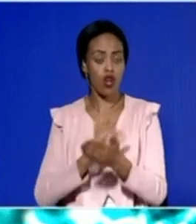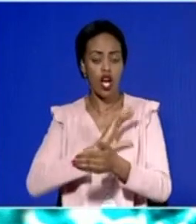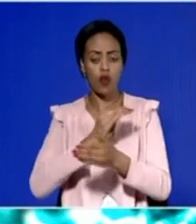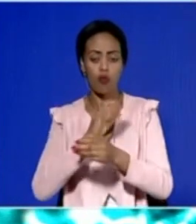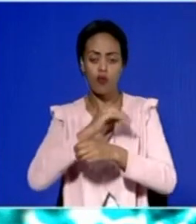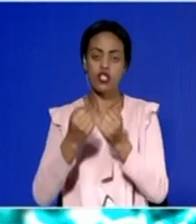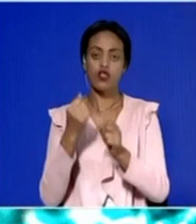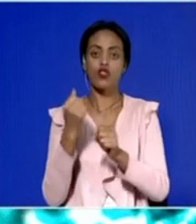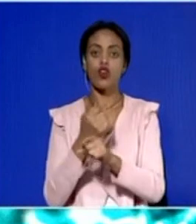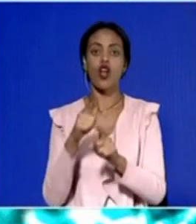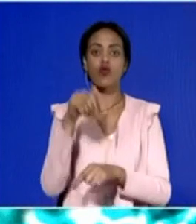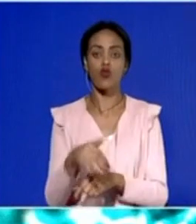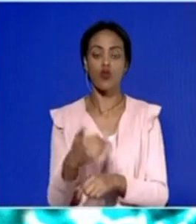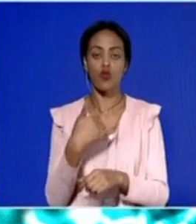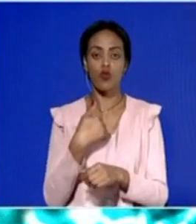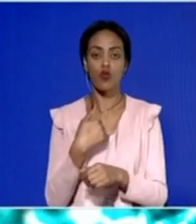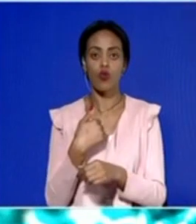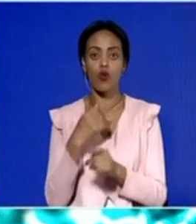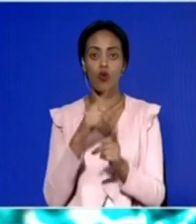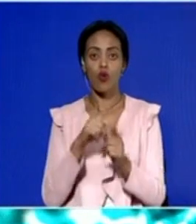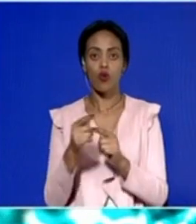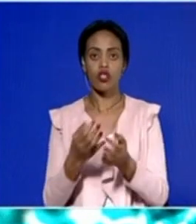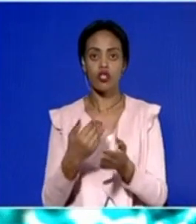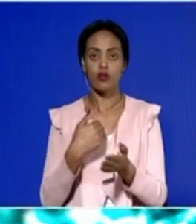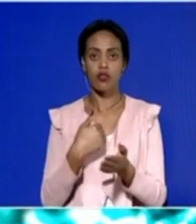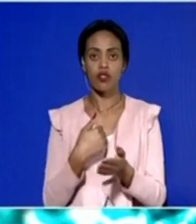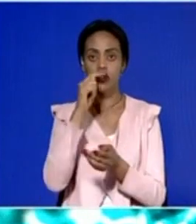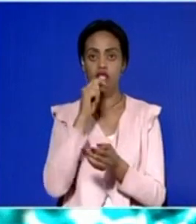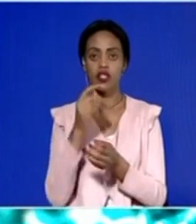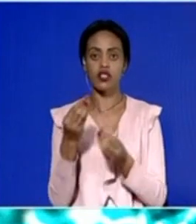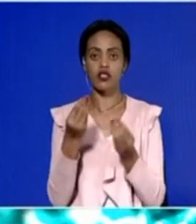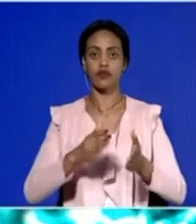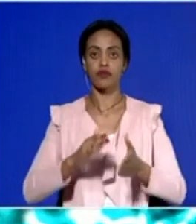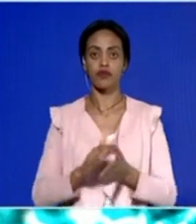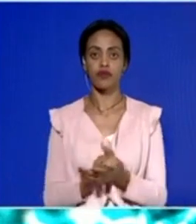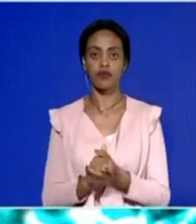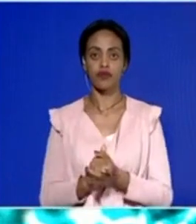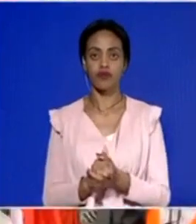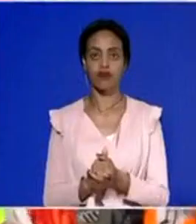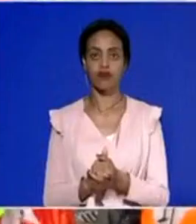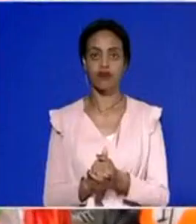ፀንቂቆም ይሰርሑ ኣብ ዘለውሉ እውን ገሊፆም ኣለዉ። ትዕግስቲ ሓጎስ ተኸታቲሉ ኣልትላ